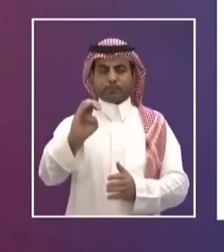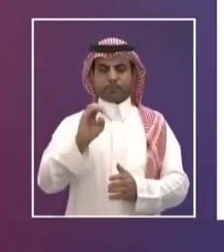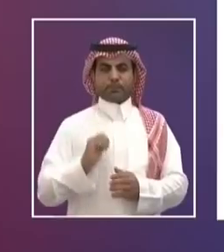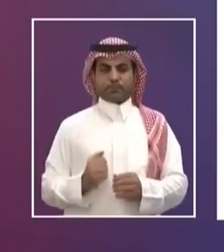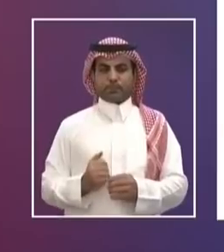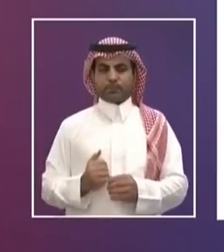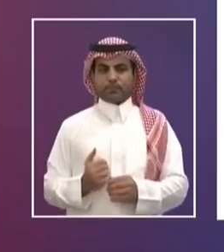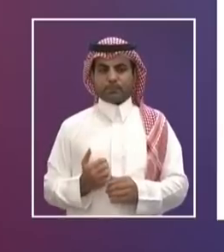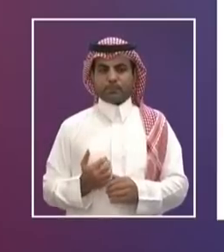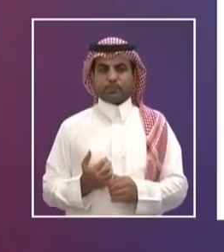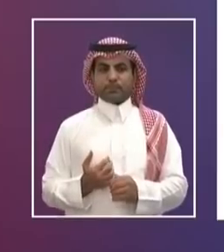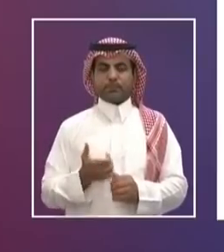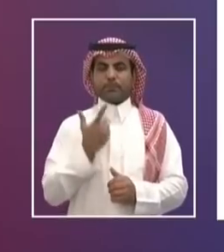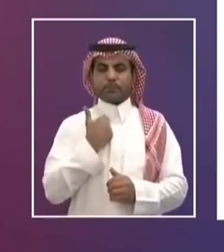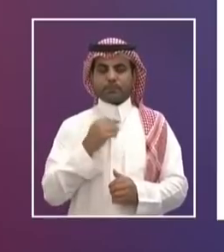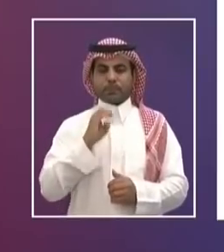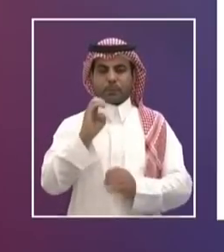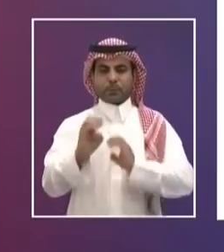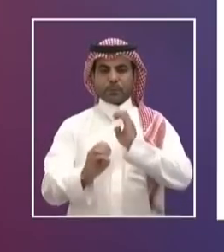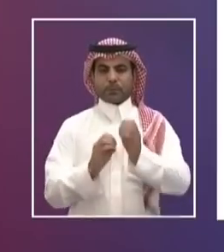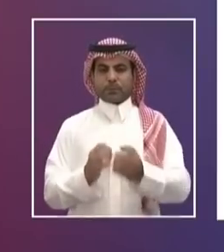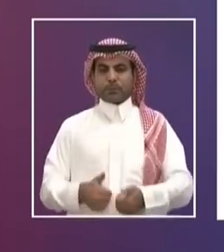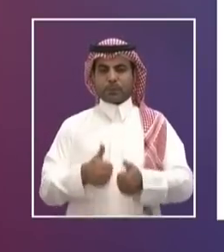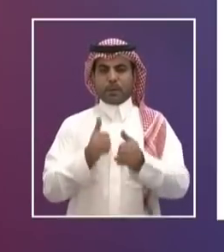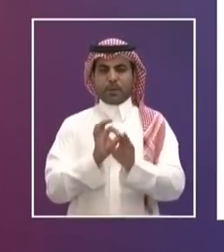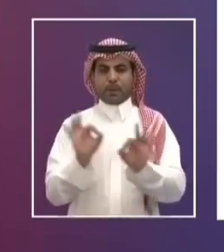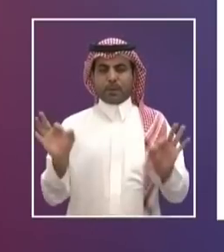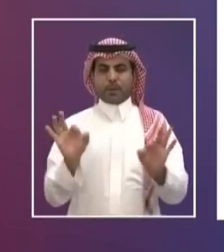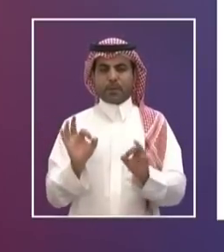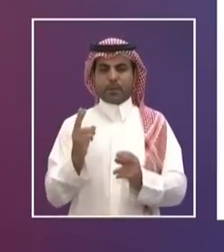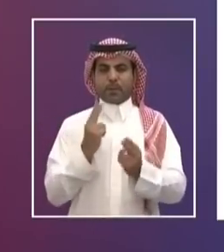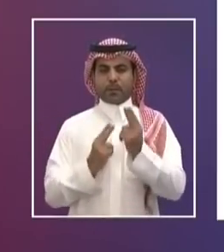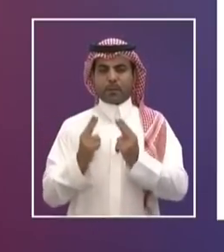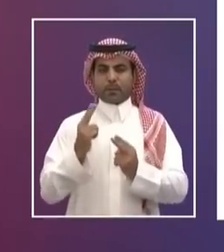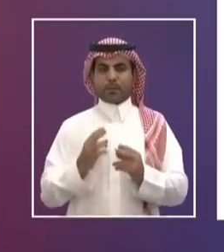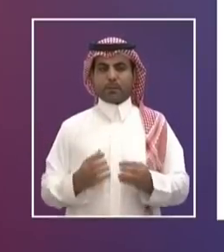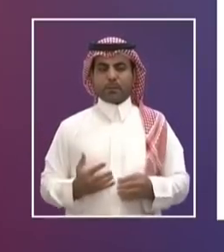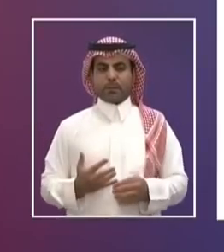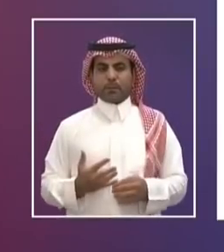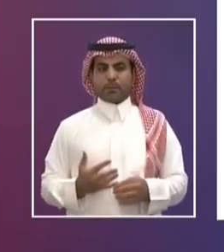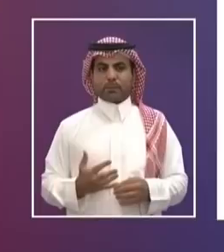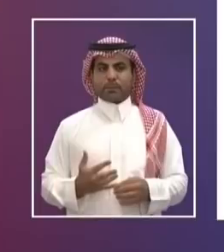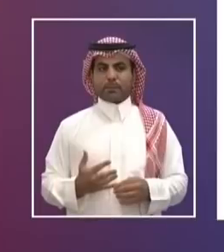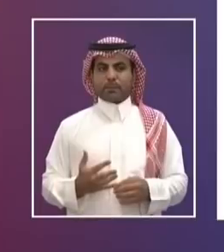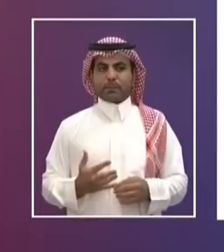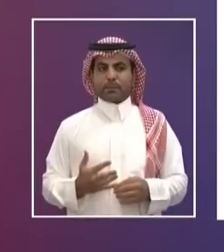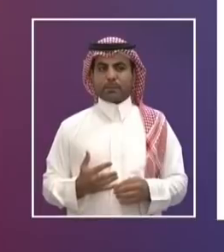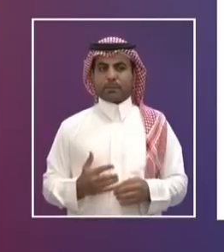السؤال الثاني. أتمنى أن أكون أجبت على تساؤلاتك أستاذ نهاري.